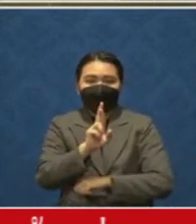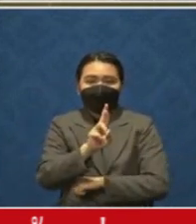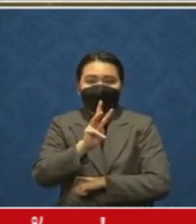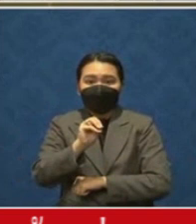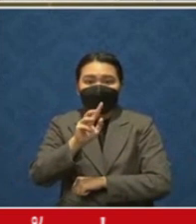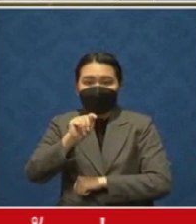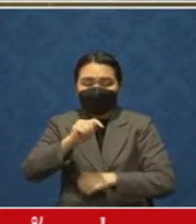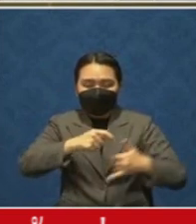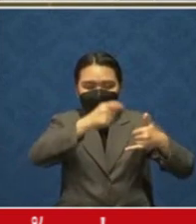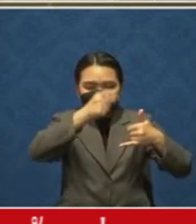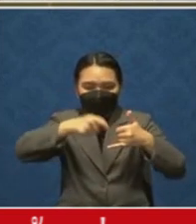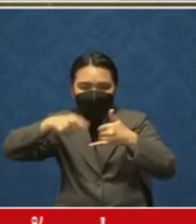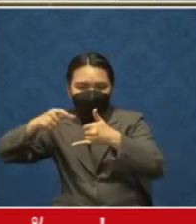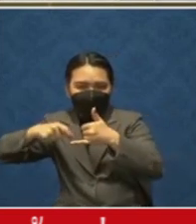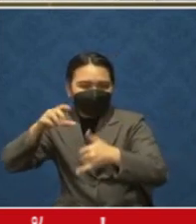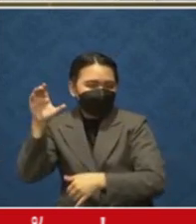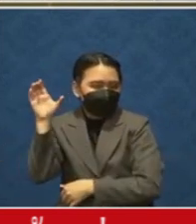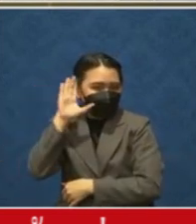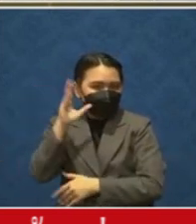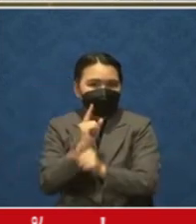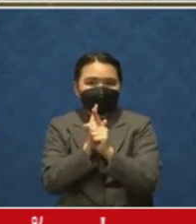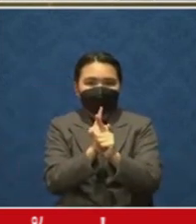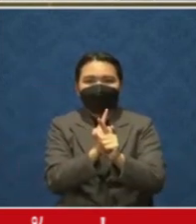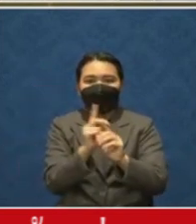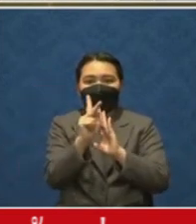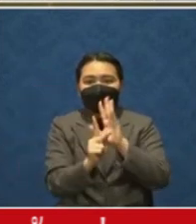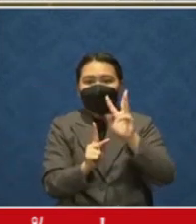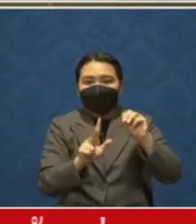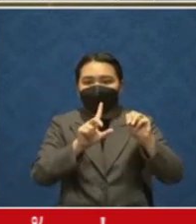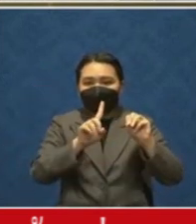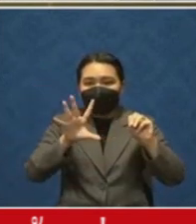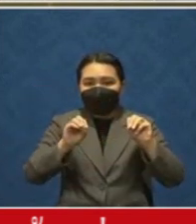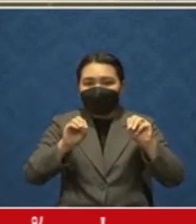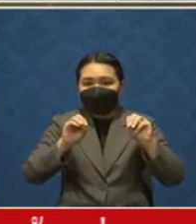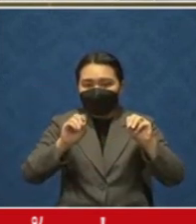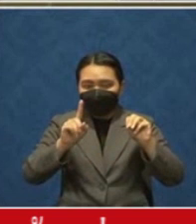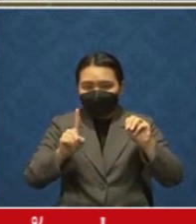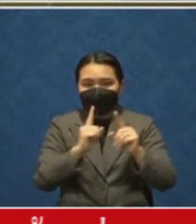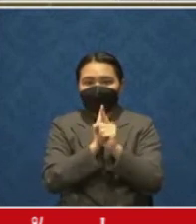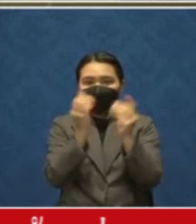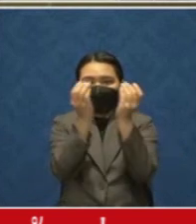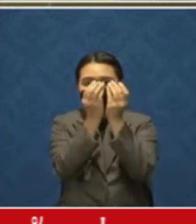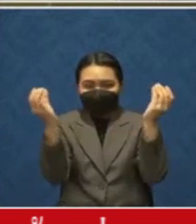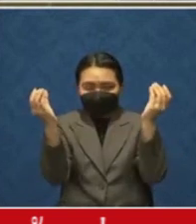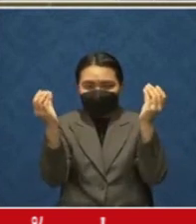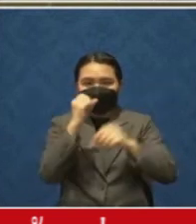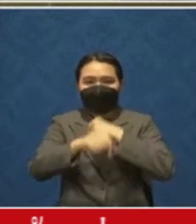เป็นรายบุคคลตามมาตรา151แห่งรัฐธรรมนูญราชอาณาจักรไทยพ.ศ. 2560